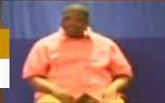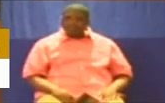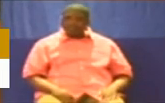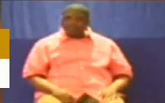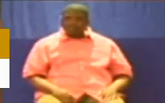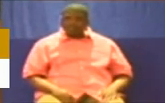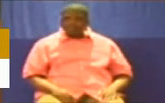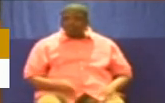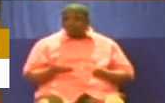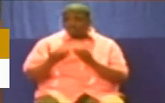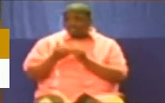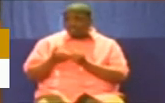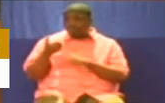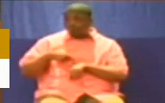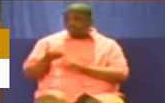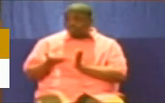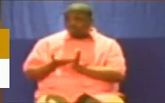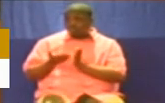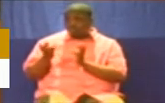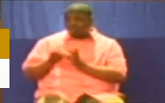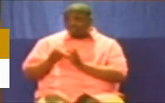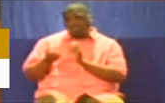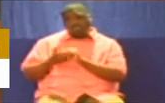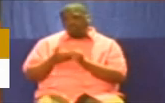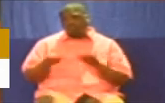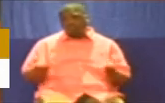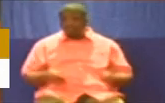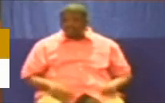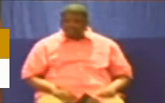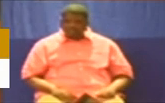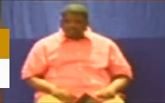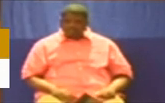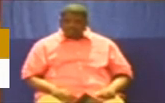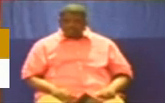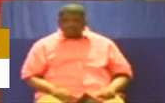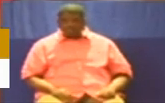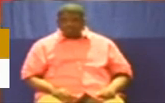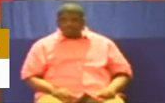kama unahitaji kuomba muda pia hatuna tatizo.